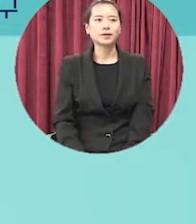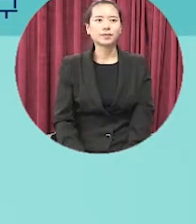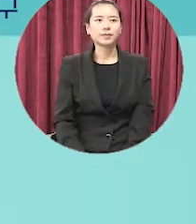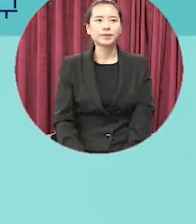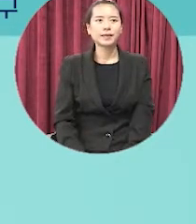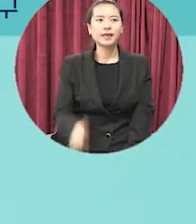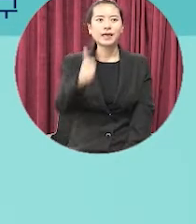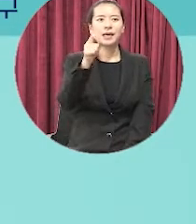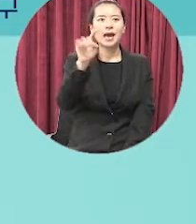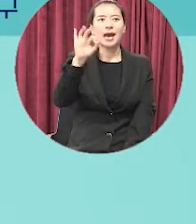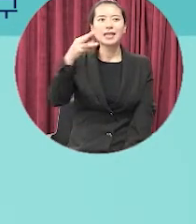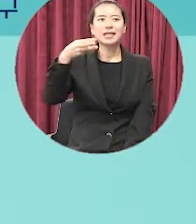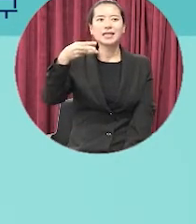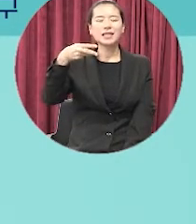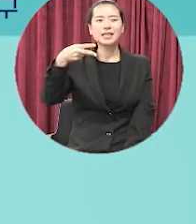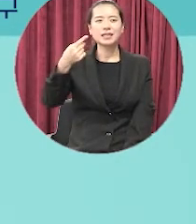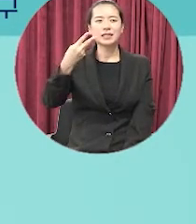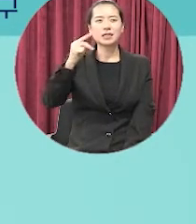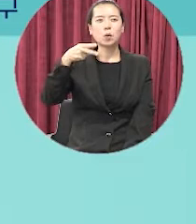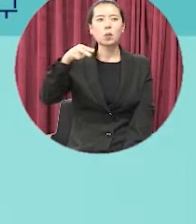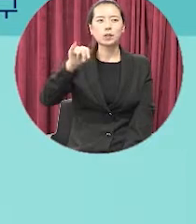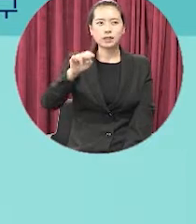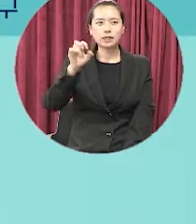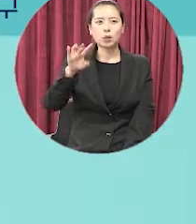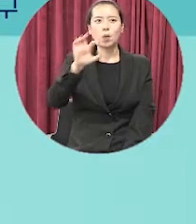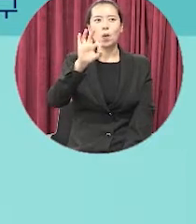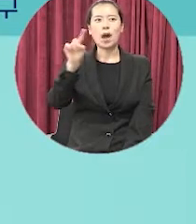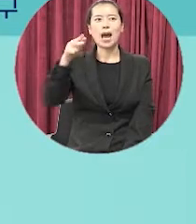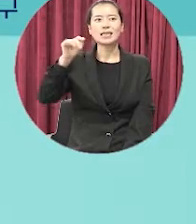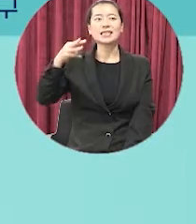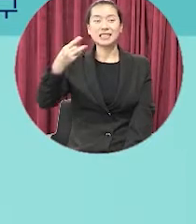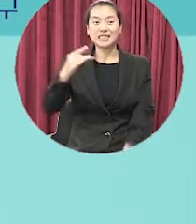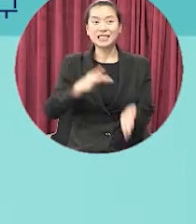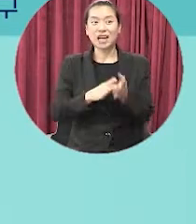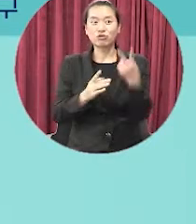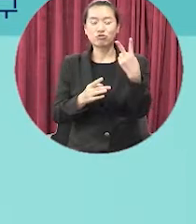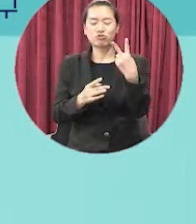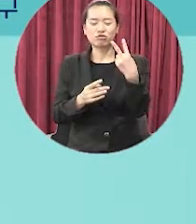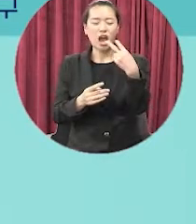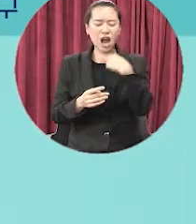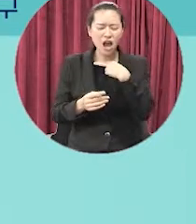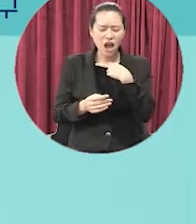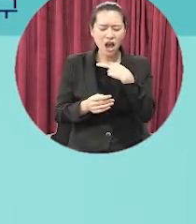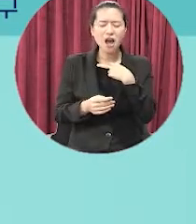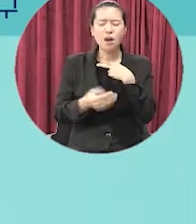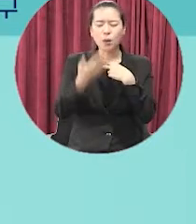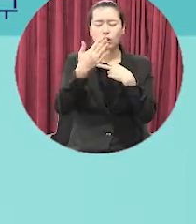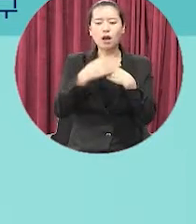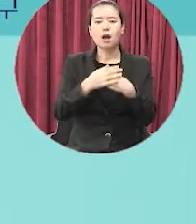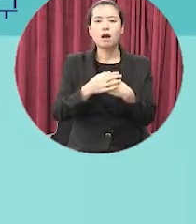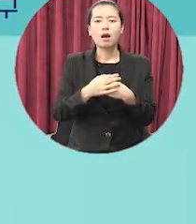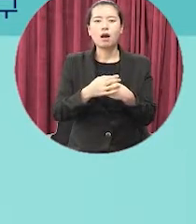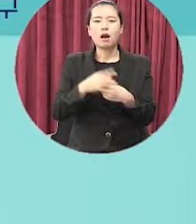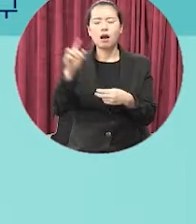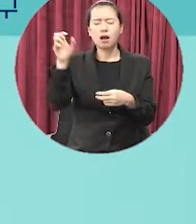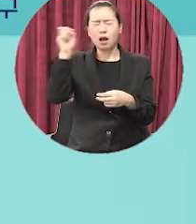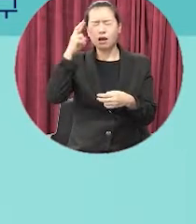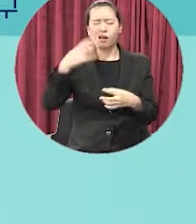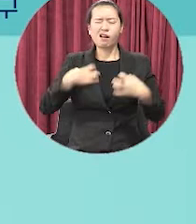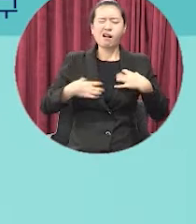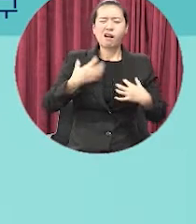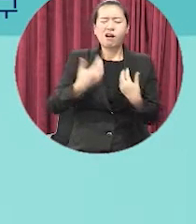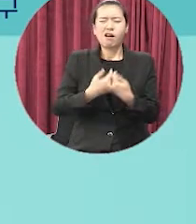마신 동시 투여 하는 사람들을 분석을 해봤더니 굉장히 그 하츠 쳐 부정맥 오래돼서 사망할 수 있는 확률이 가능성이 굉장히